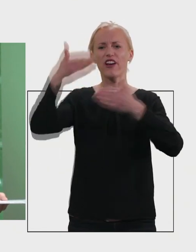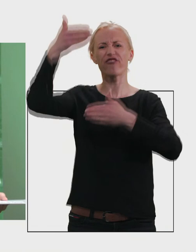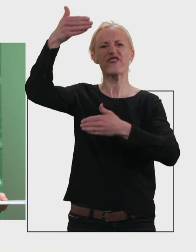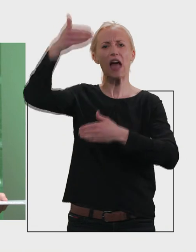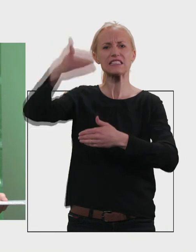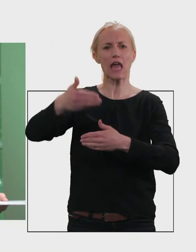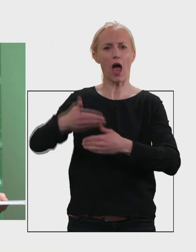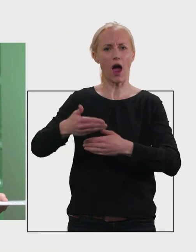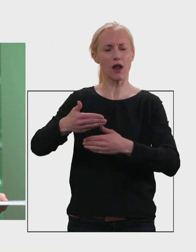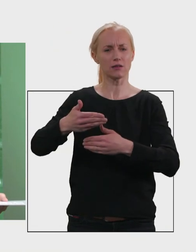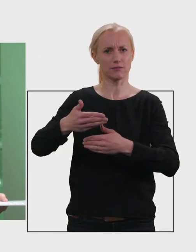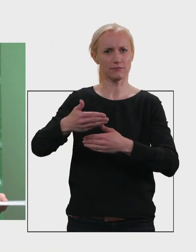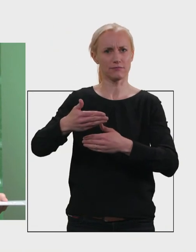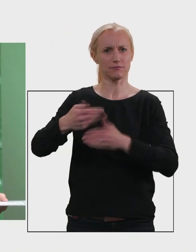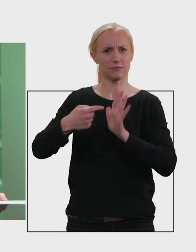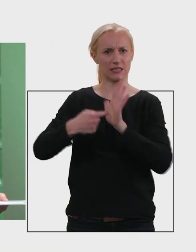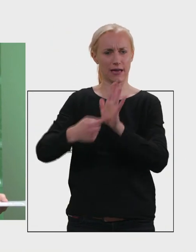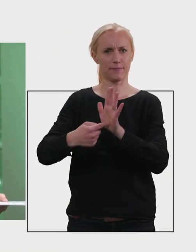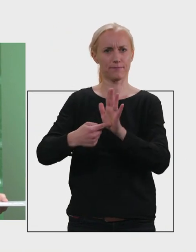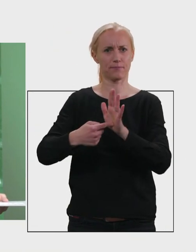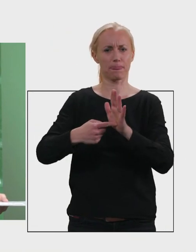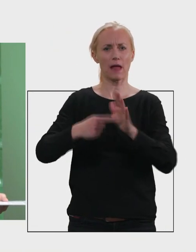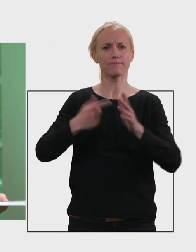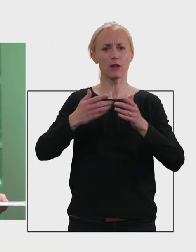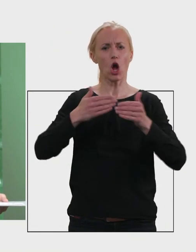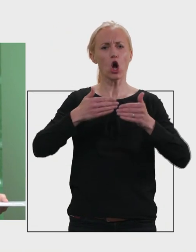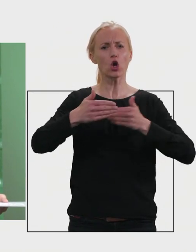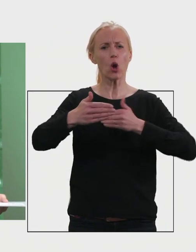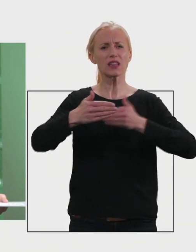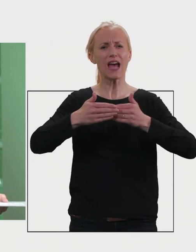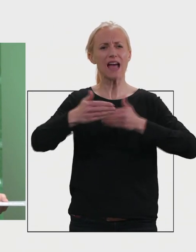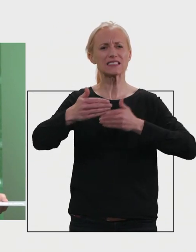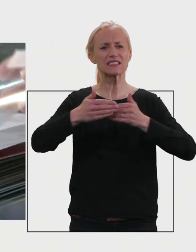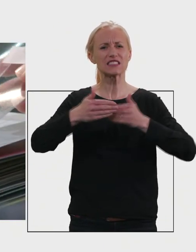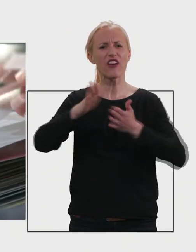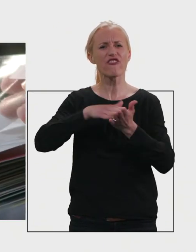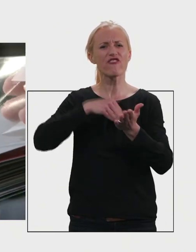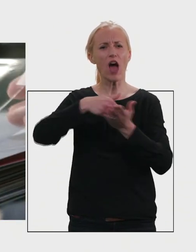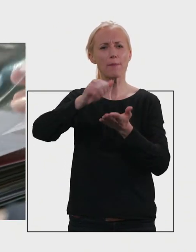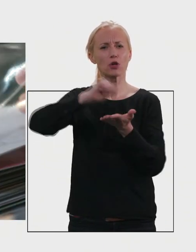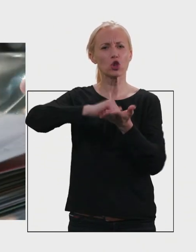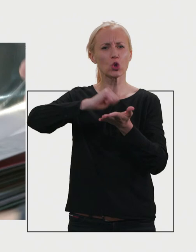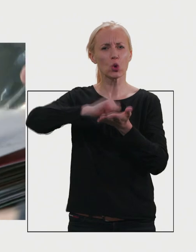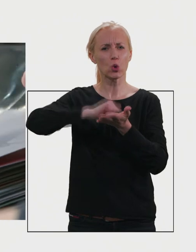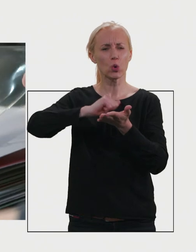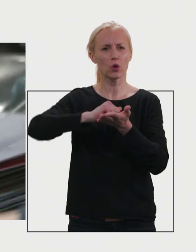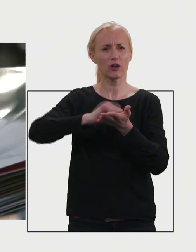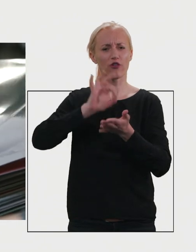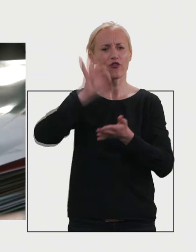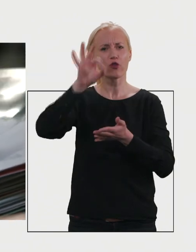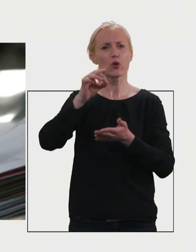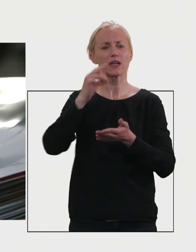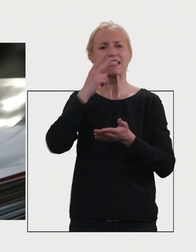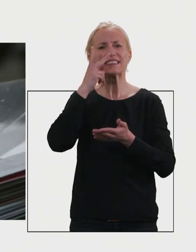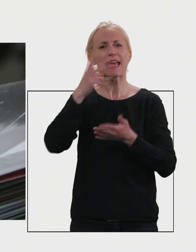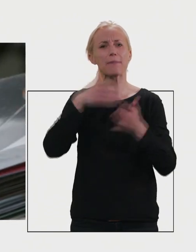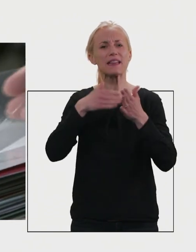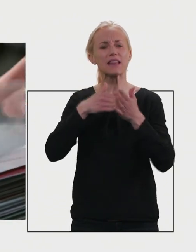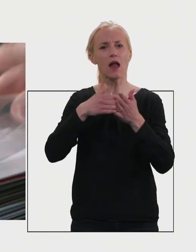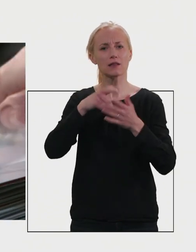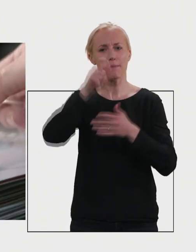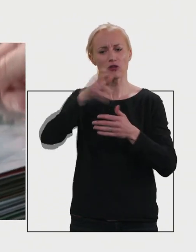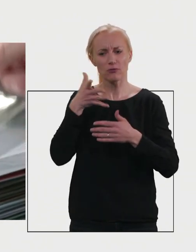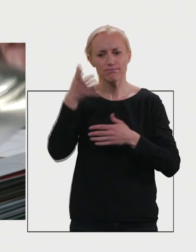ist einmal ein kontrastreicher Farbdruck, den wir haben, der gut für sehbehinderte Menschen erkennbar ist.